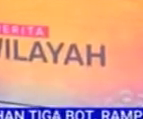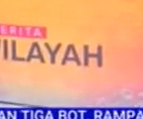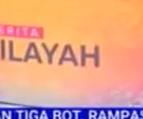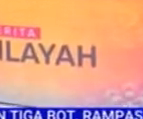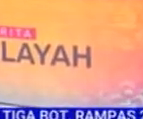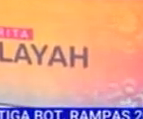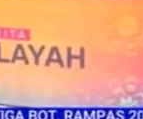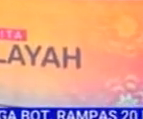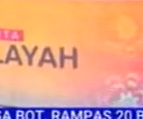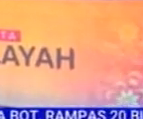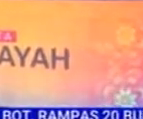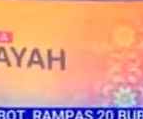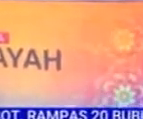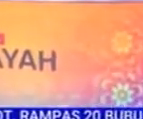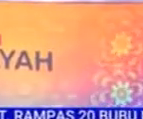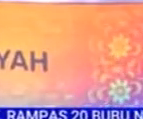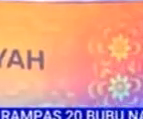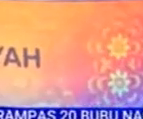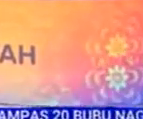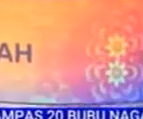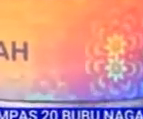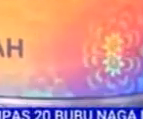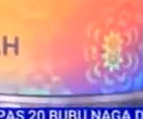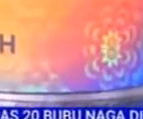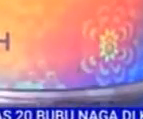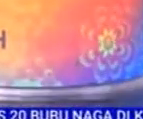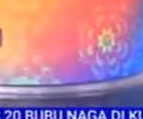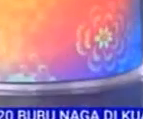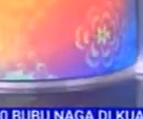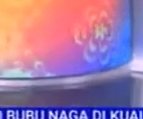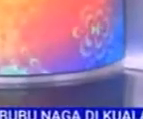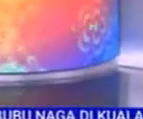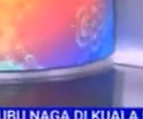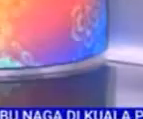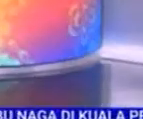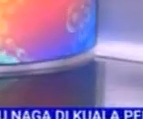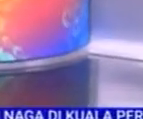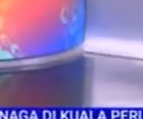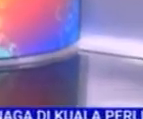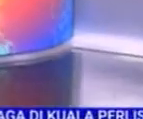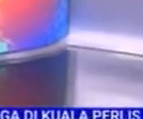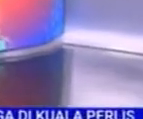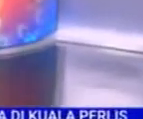kembali ke akasapurih untuk perkembangan lain dalam wilayah salam Keluarga Malaysia